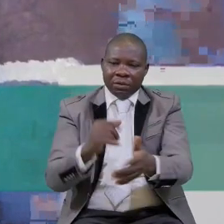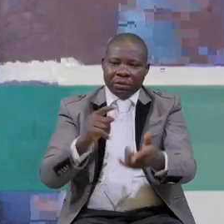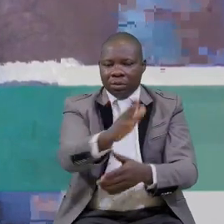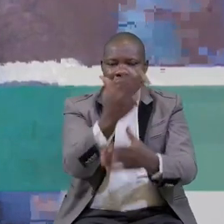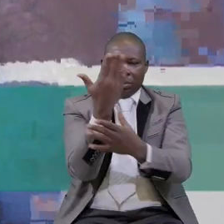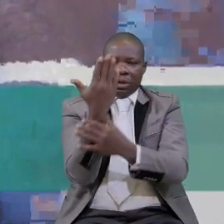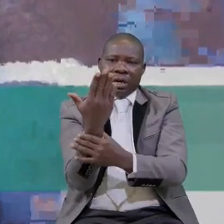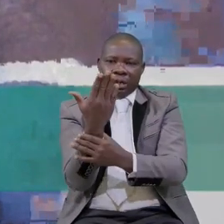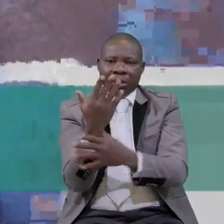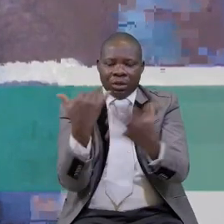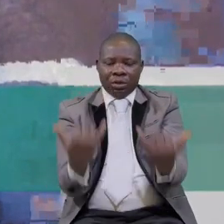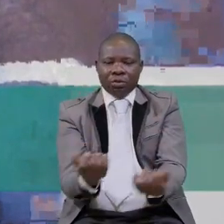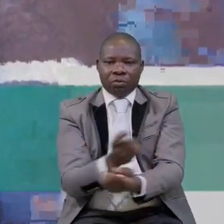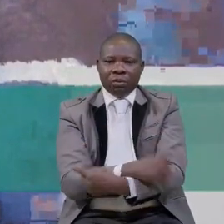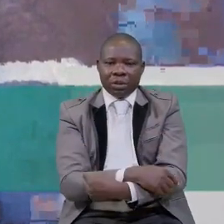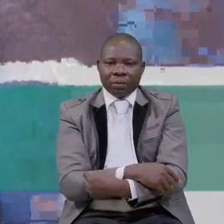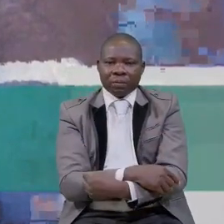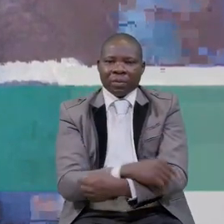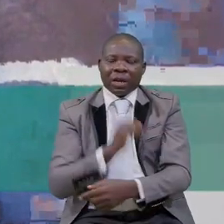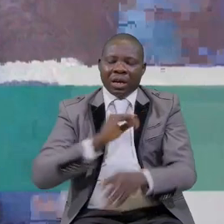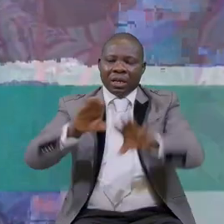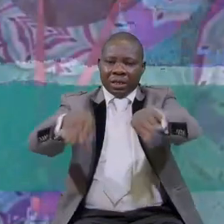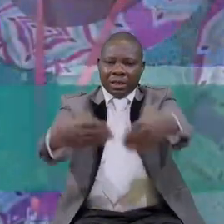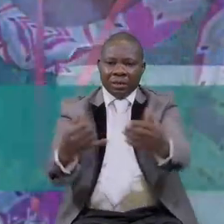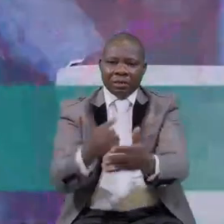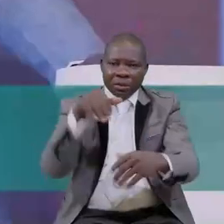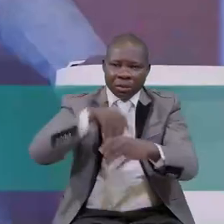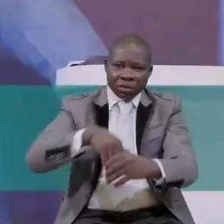autres. Aujourd'hui,